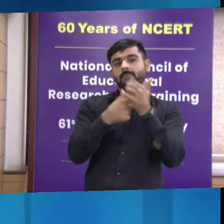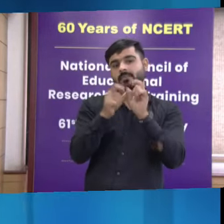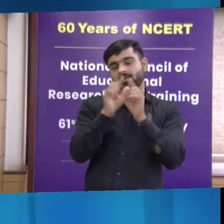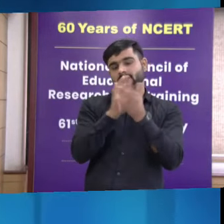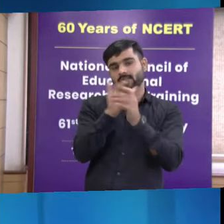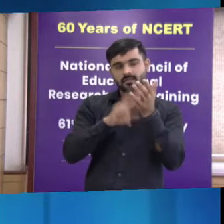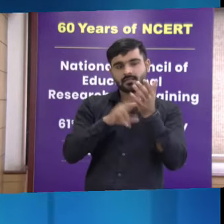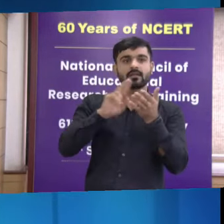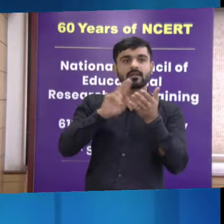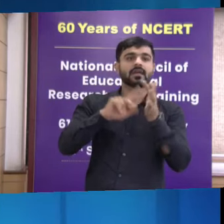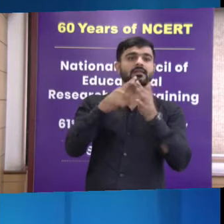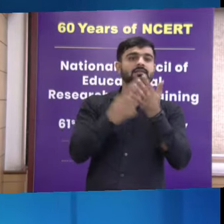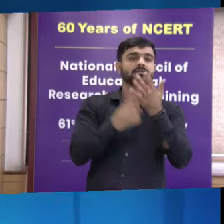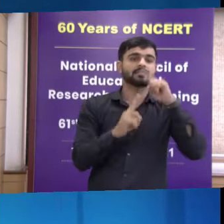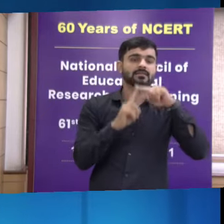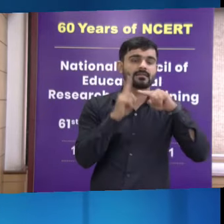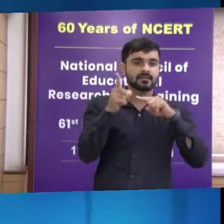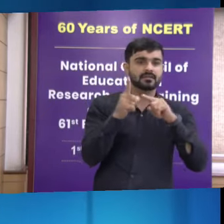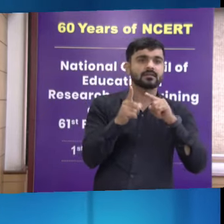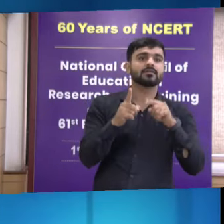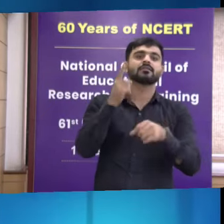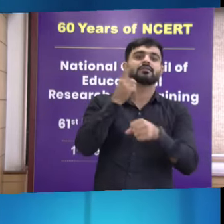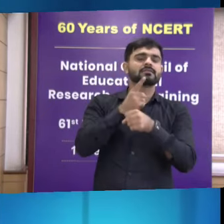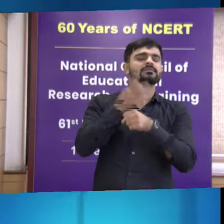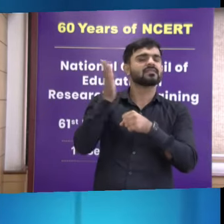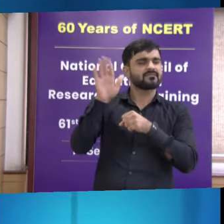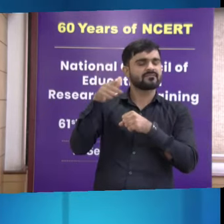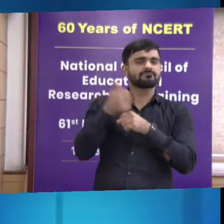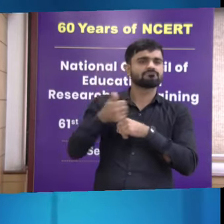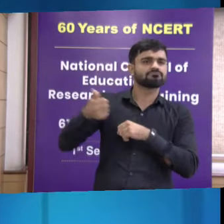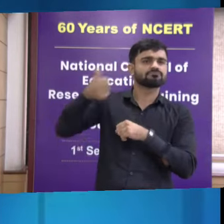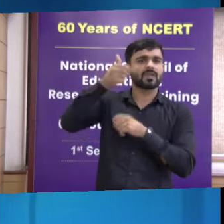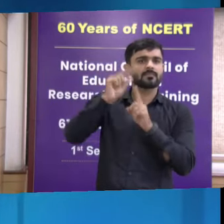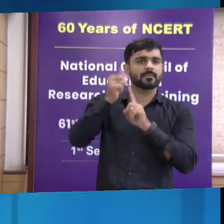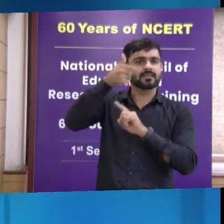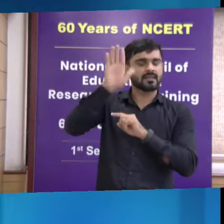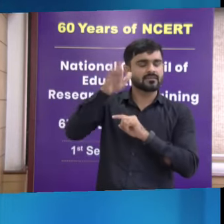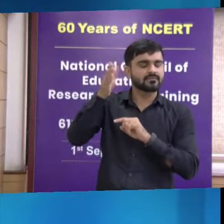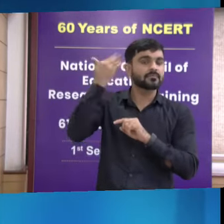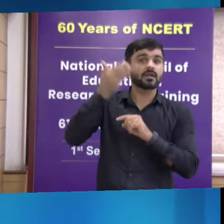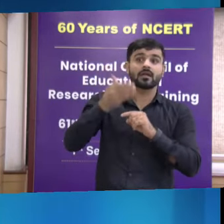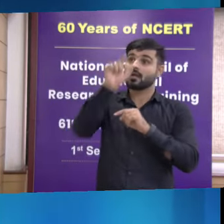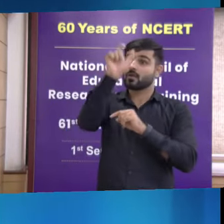भी एनसीईआरटी के अध्यक्ष हैं, उनके आशीर्वचनों को